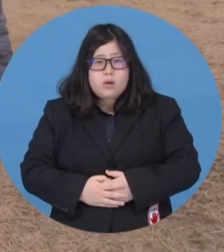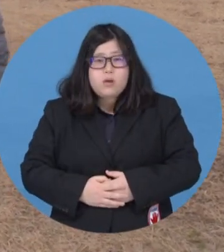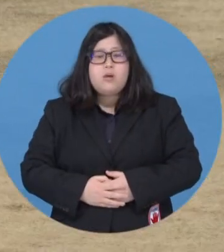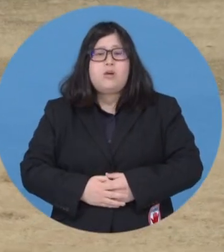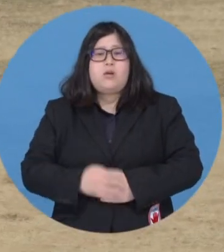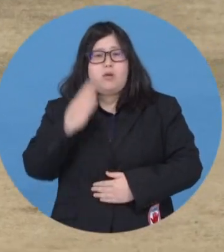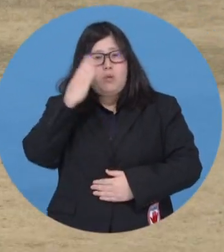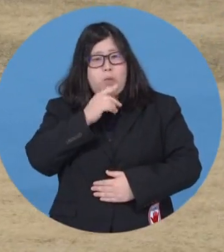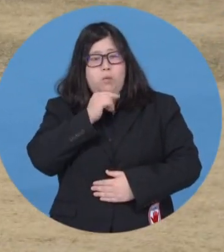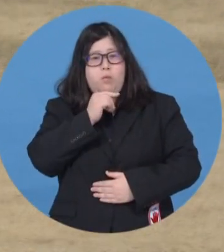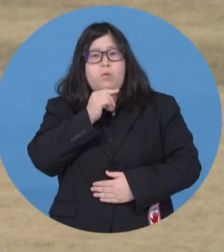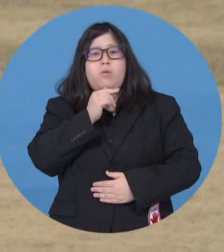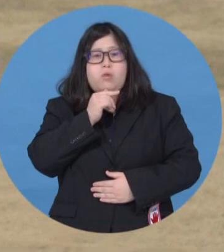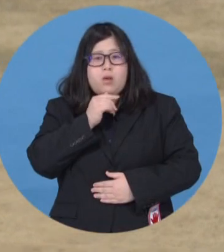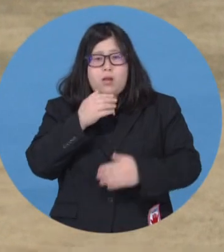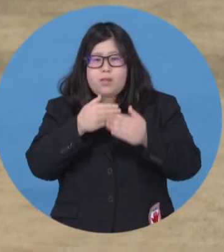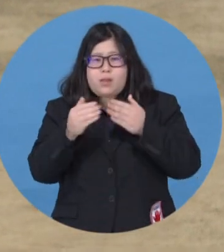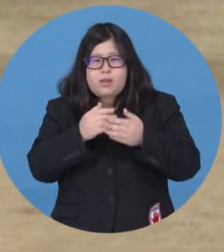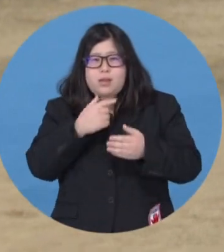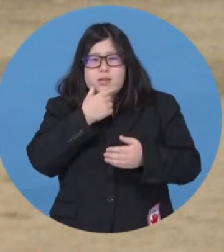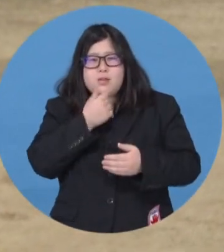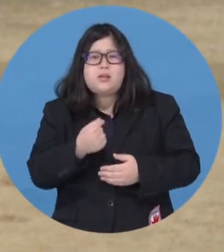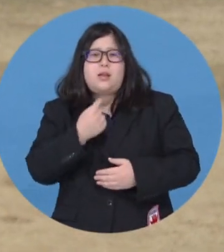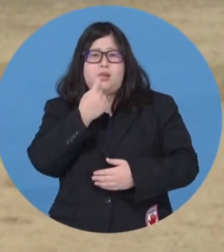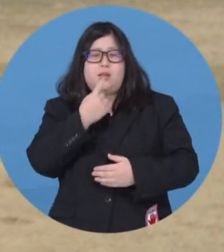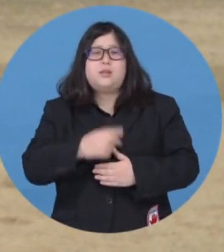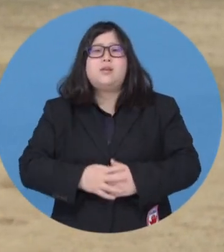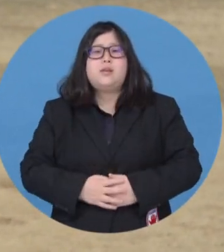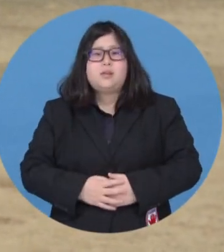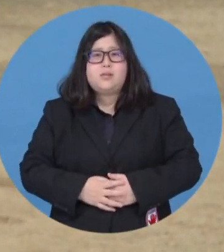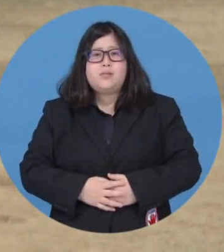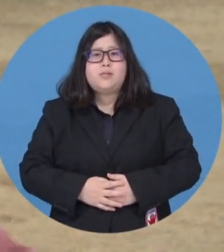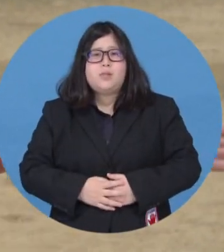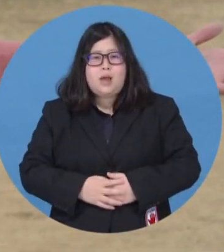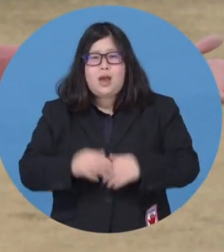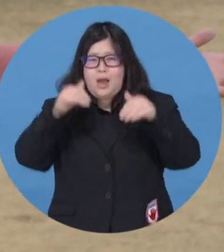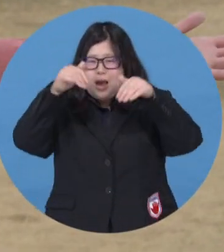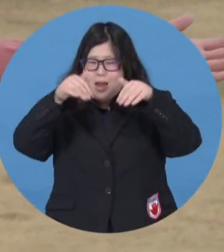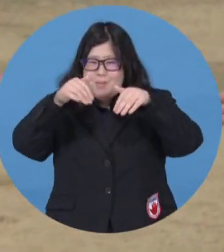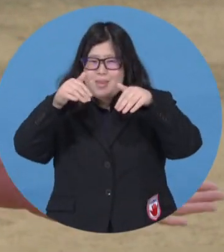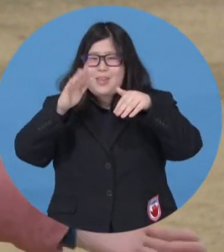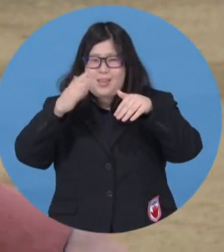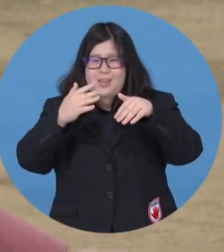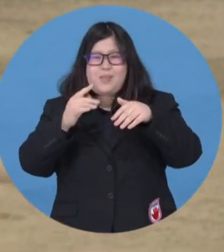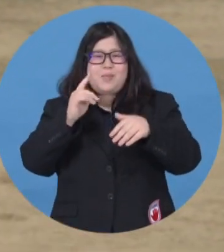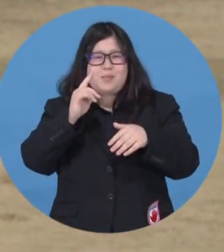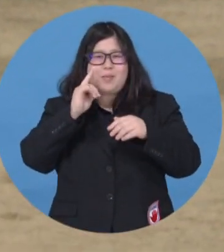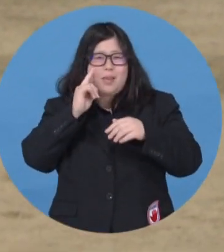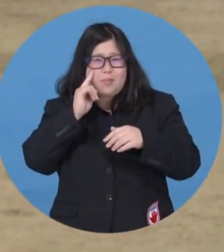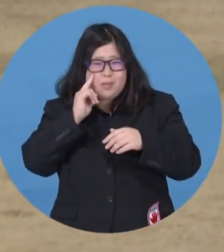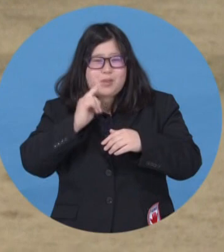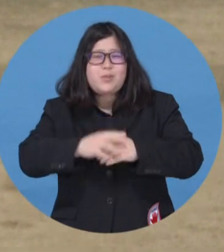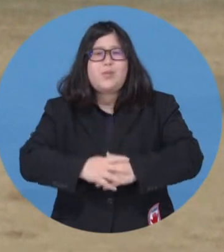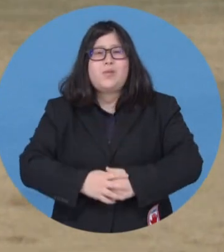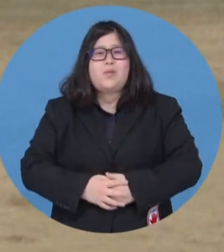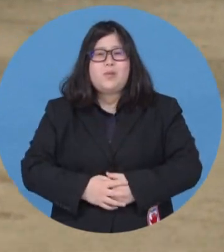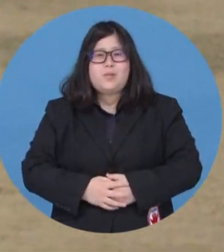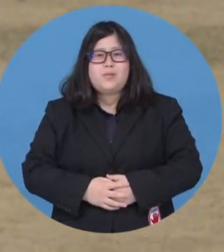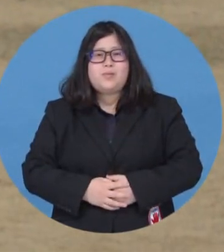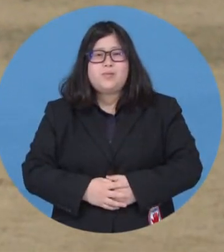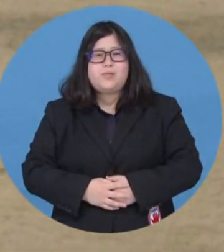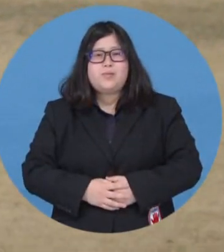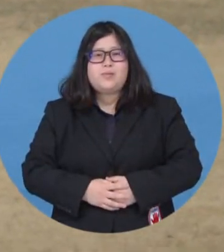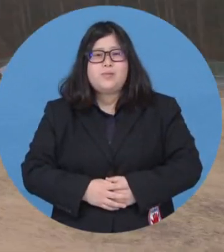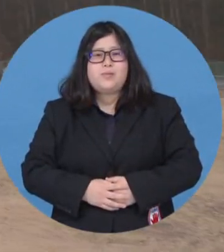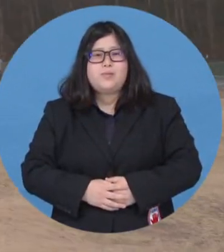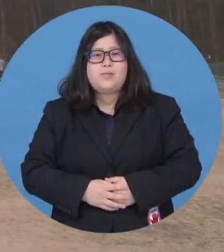ね、ちょっと体験してみたいです、ぜひ。 はい、ちょっとね、こんな天気ですけど。 そうですね、はい、小雨ですけれども、はい、できますか。